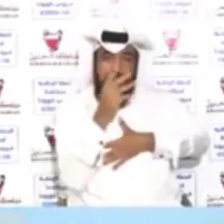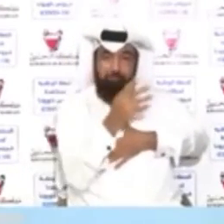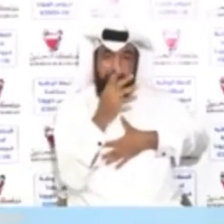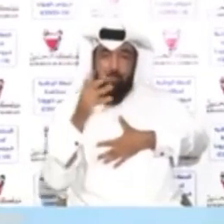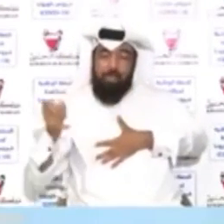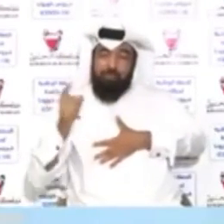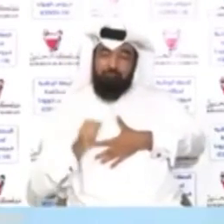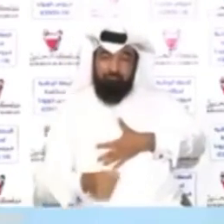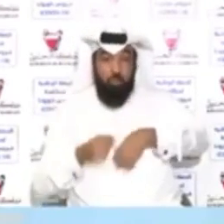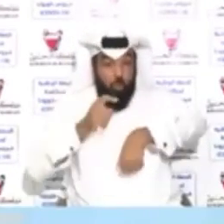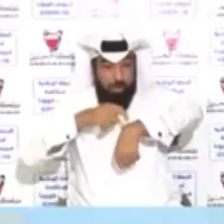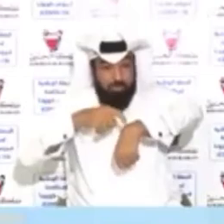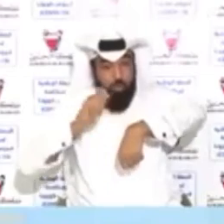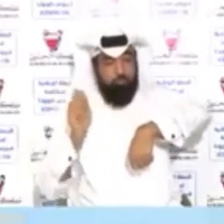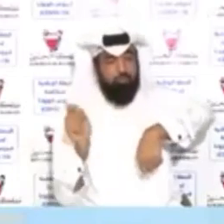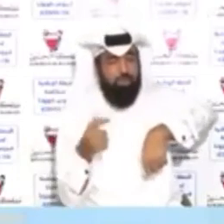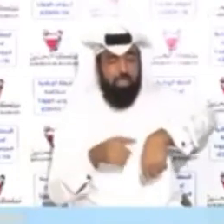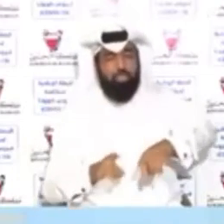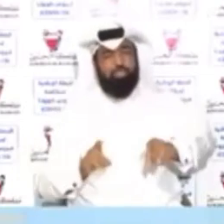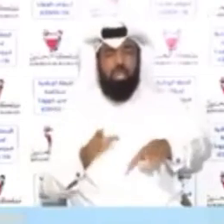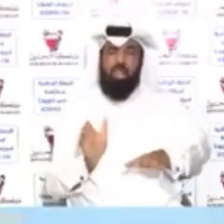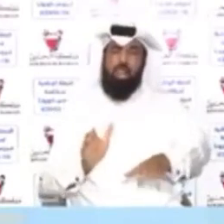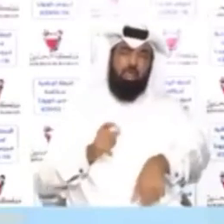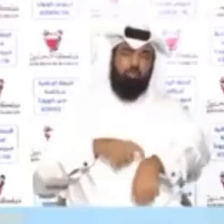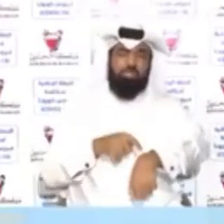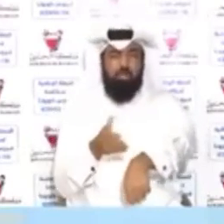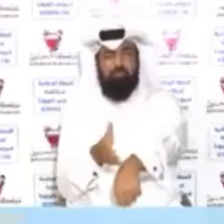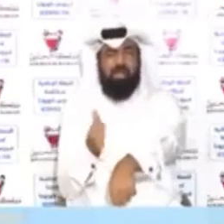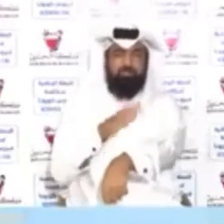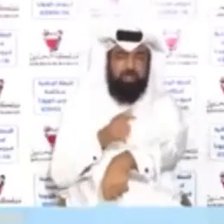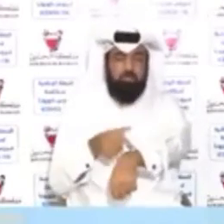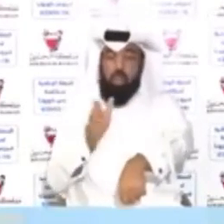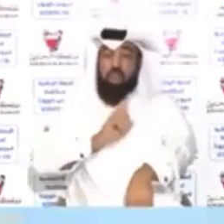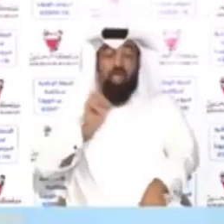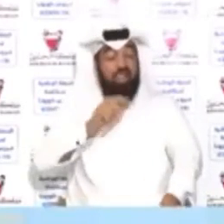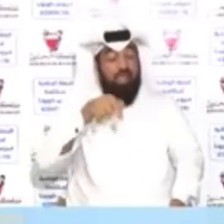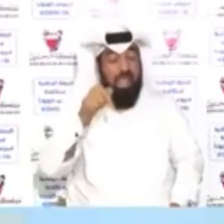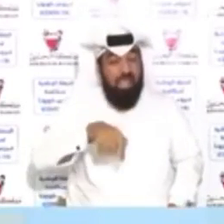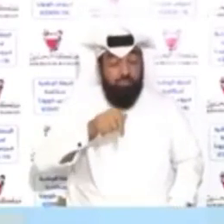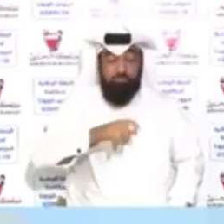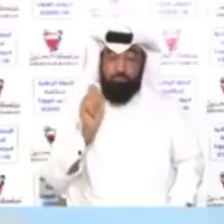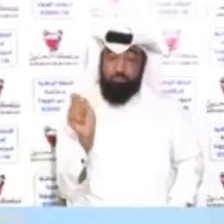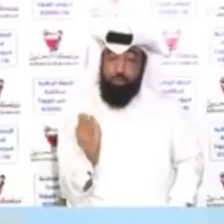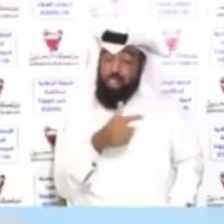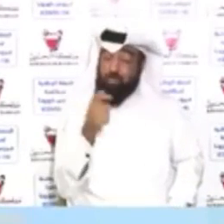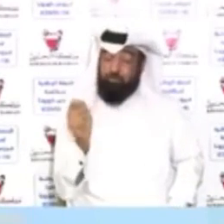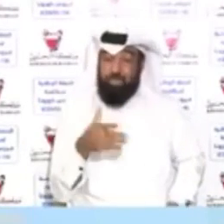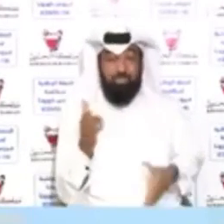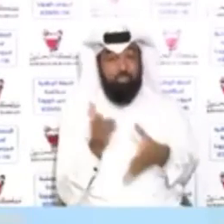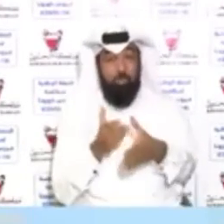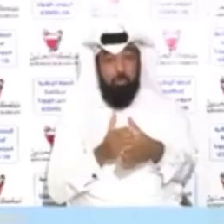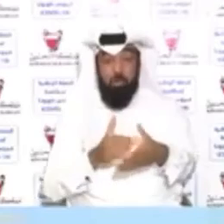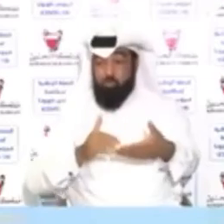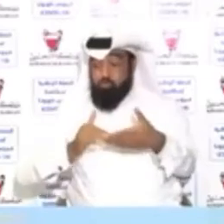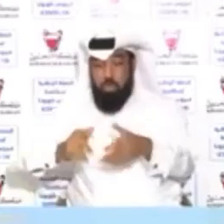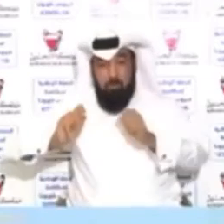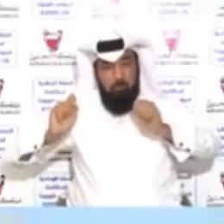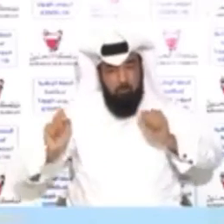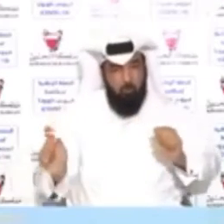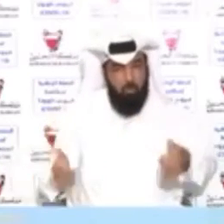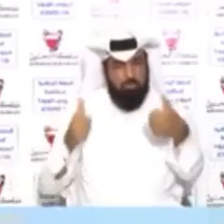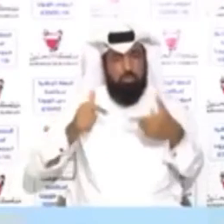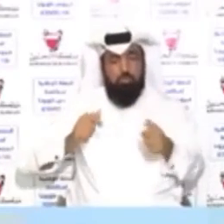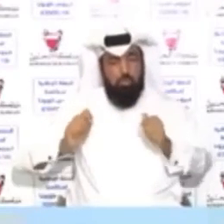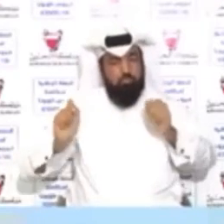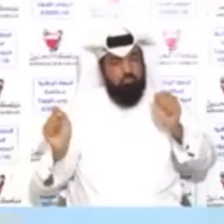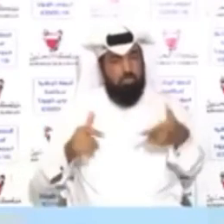المبكرة للمرض ما يكون متقدم وفي مرحلة ما يمكن تقديم إلى المساعدة الطبية، فأي أحد يكون عليه هذه الأعراض